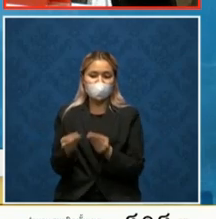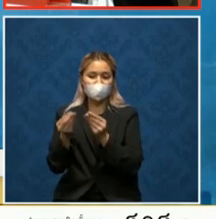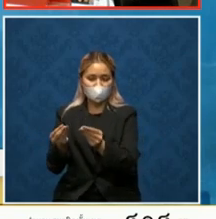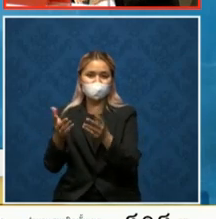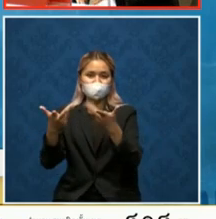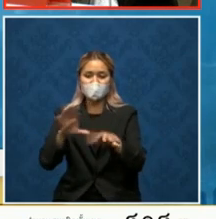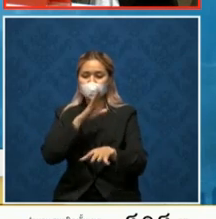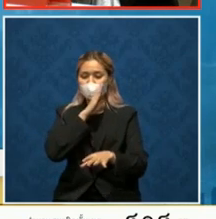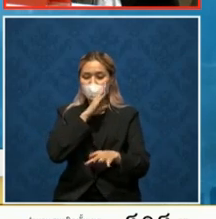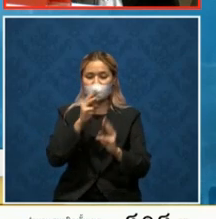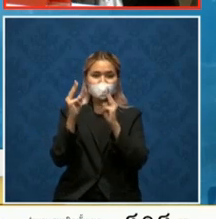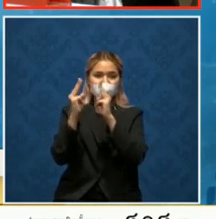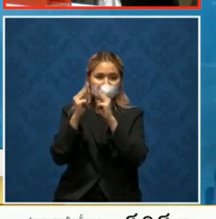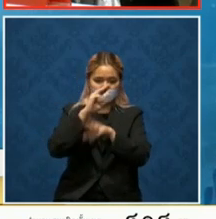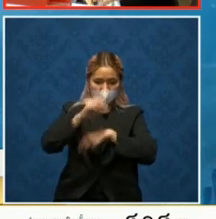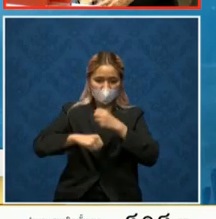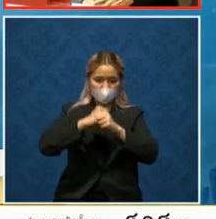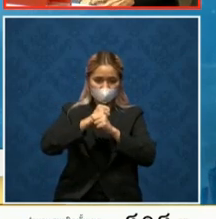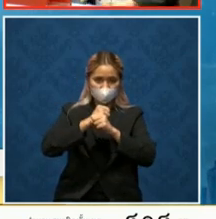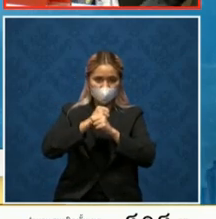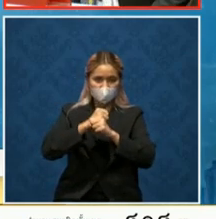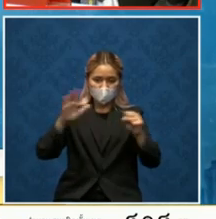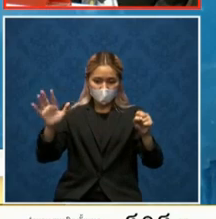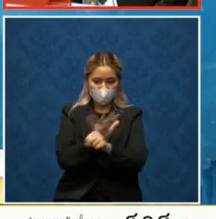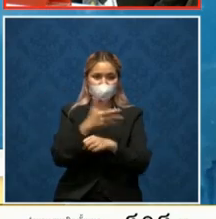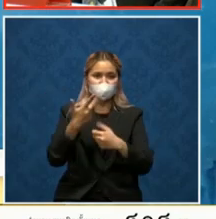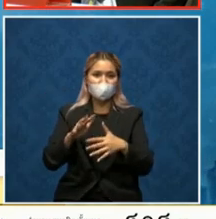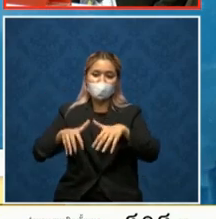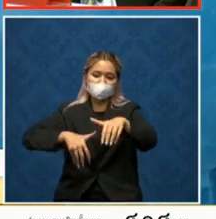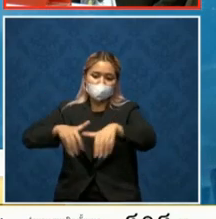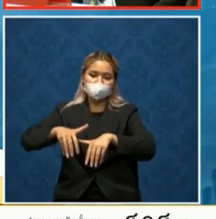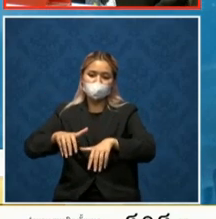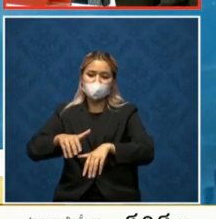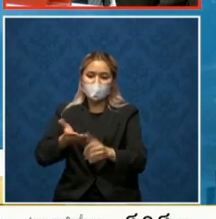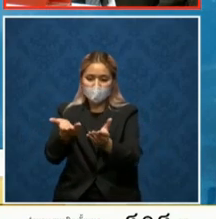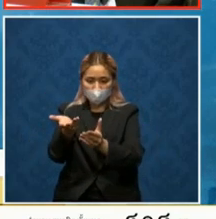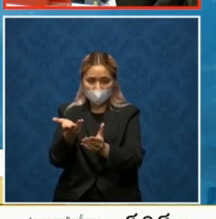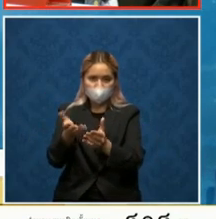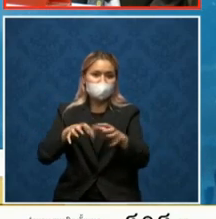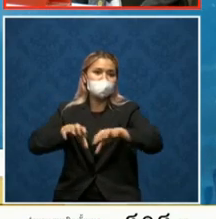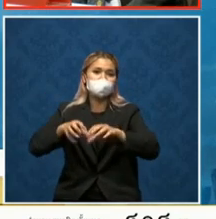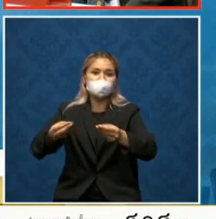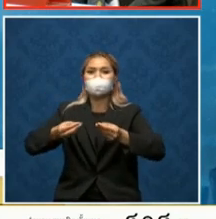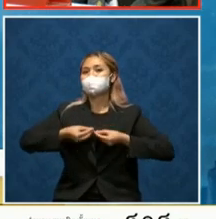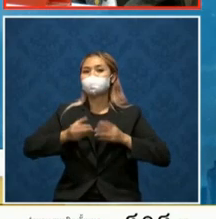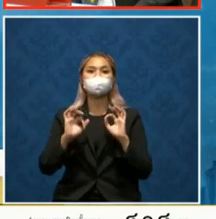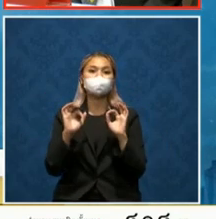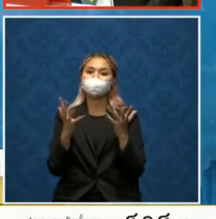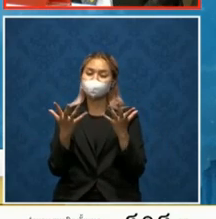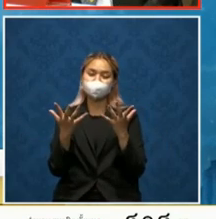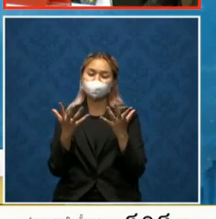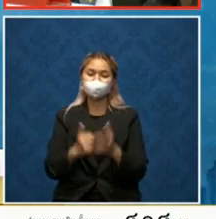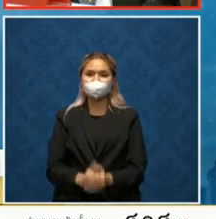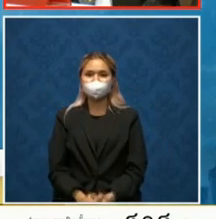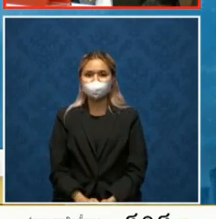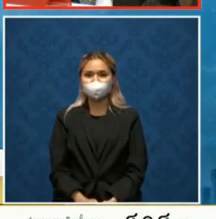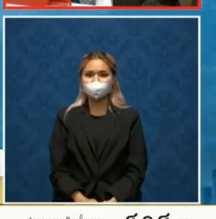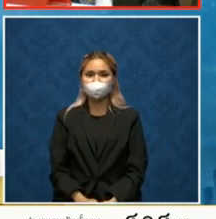ครบสัญญาพี่น้องทวงถามยังไม่ได้และยังไม่จัดการเอาที่ดินเหล่านั้นมาคืนให้กับประชา